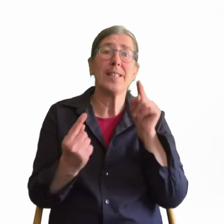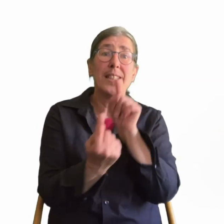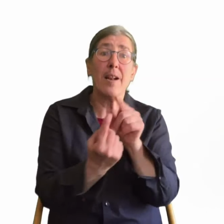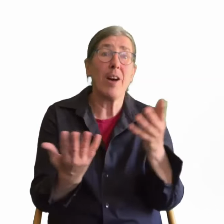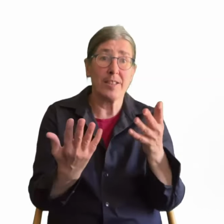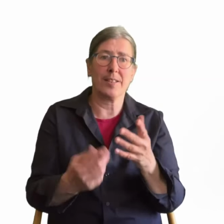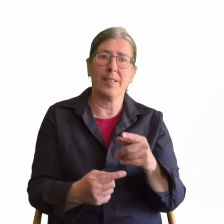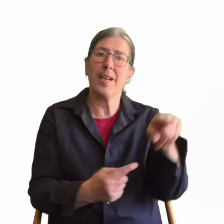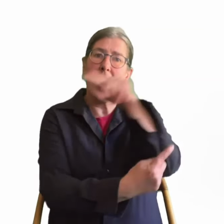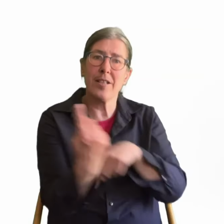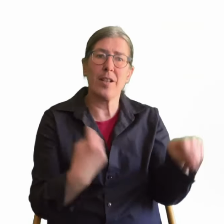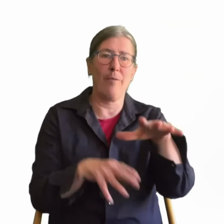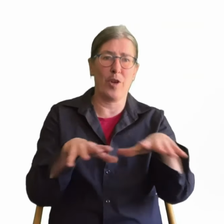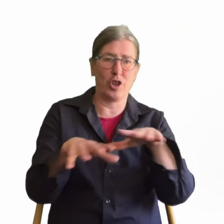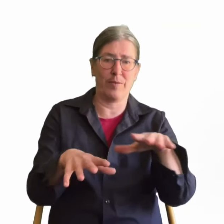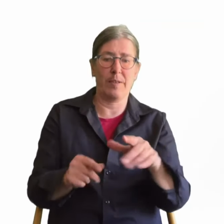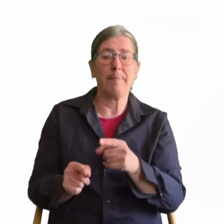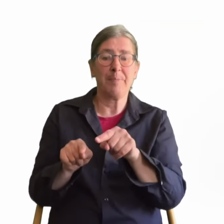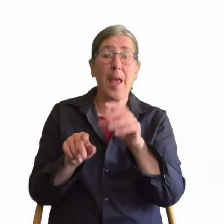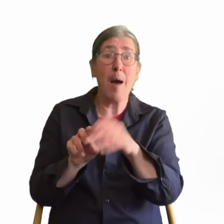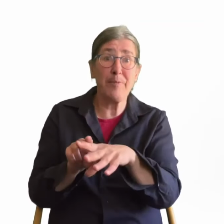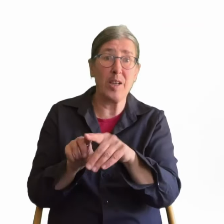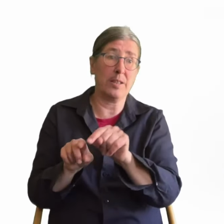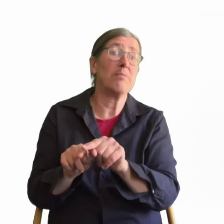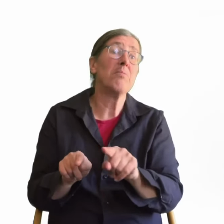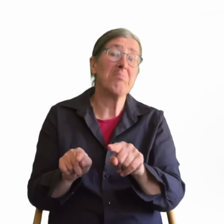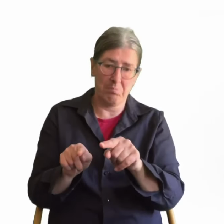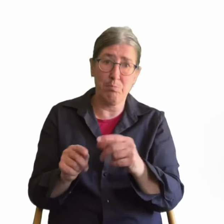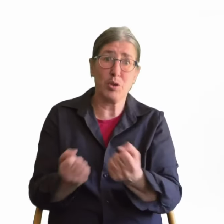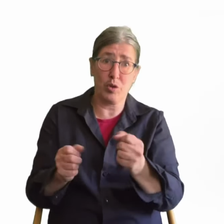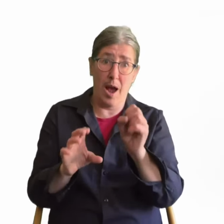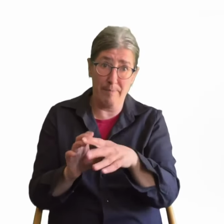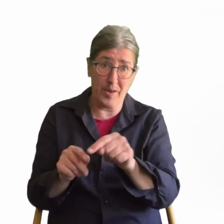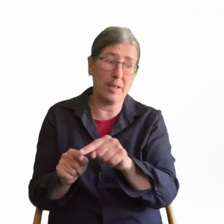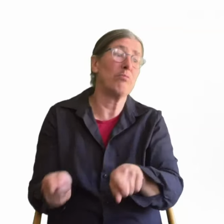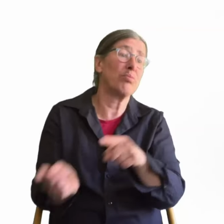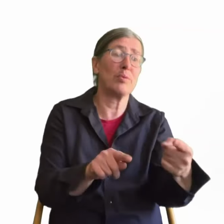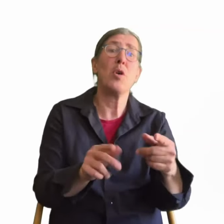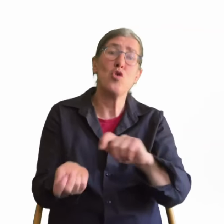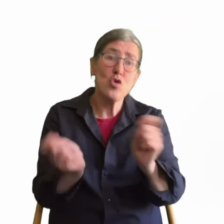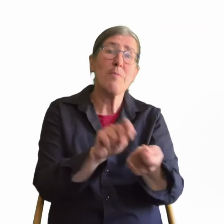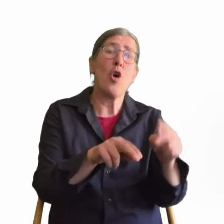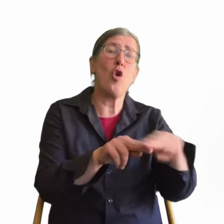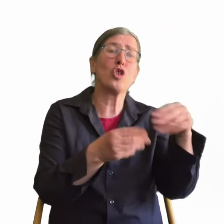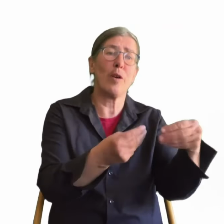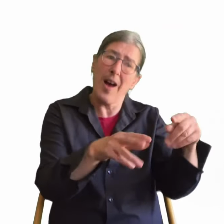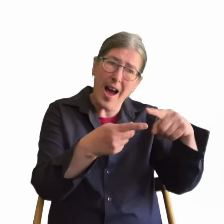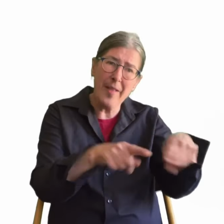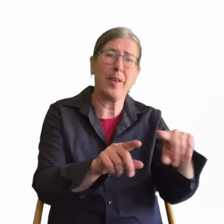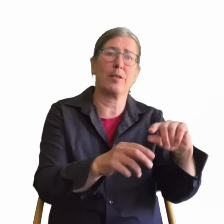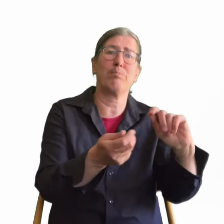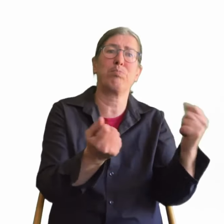eine Kreislaufwirtschaft sein. Die Abfälle des einen Produktes sind die Rohstoffe für ein anderes Produkt, also so, wie es uns